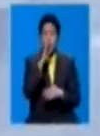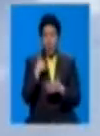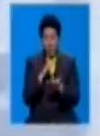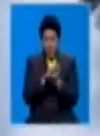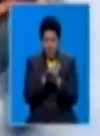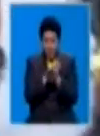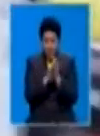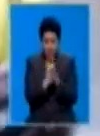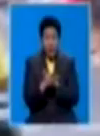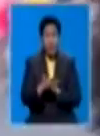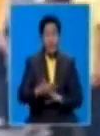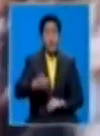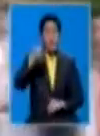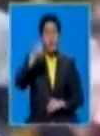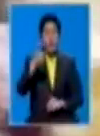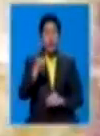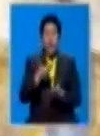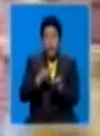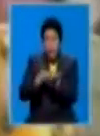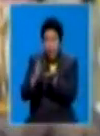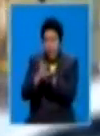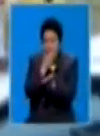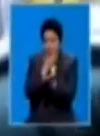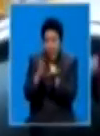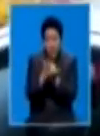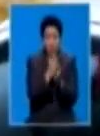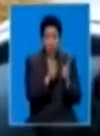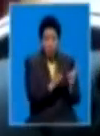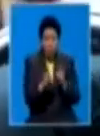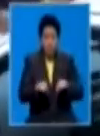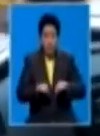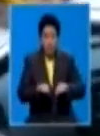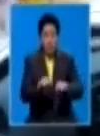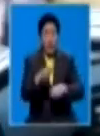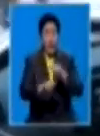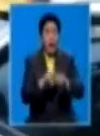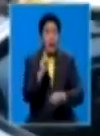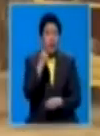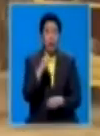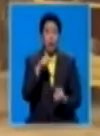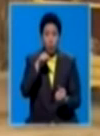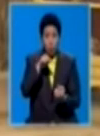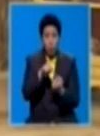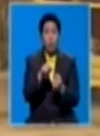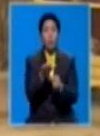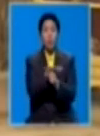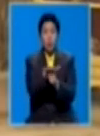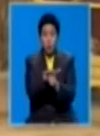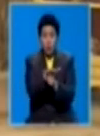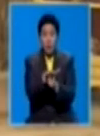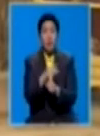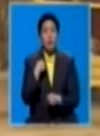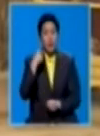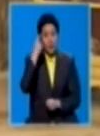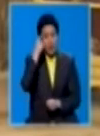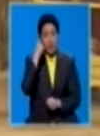งที่ดีขึ้นเพื่อแผ่แบ่งปันกันนะเปลี่ยนวิธีการค้าขายใหม่นะเป็นระยะเวลาที่เหมาะสมนะครับก็อาจจะน